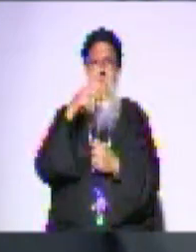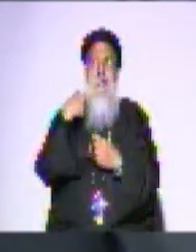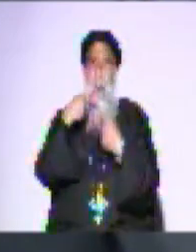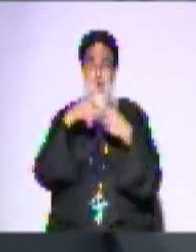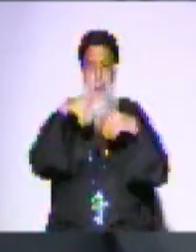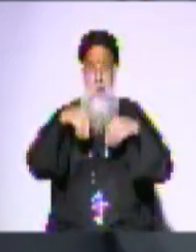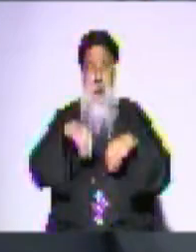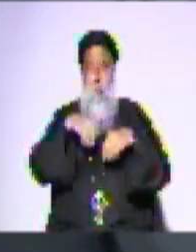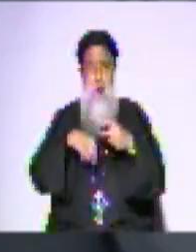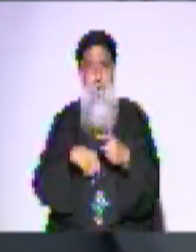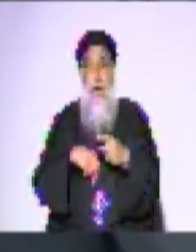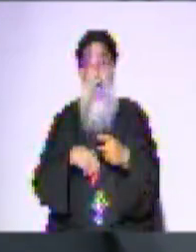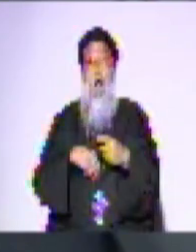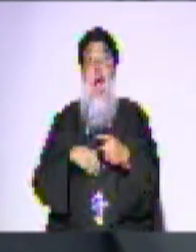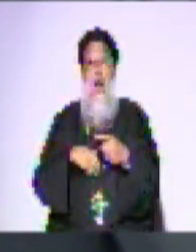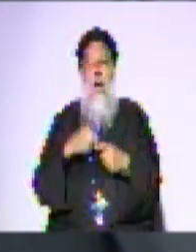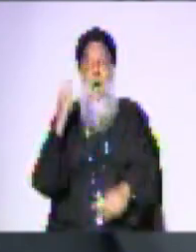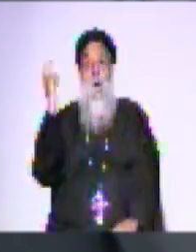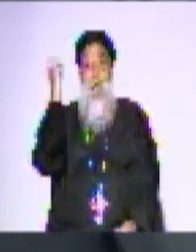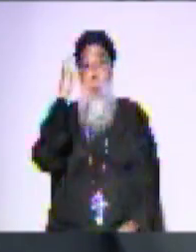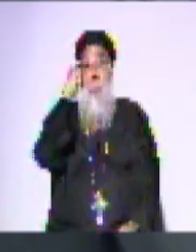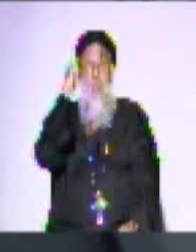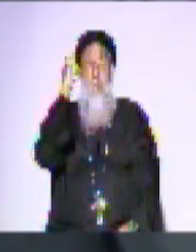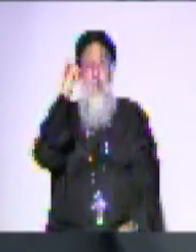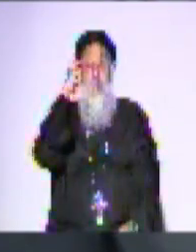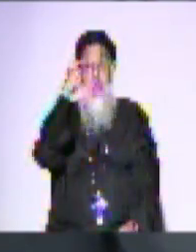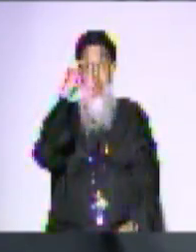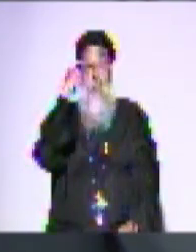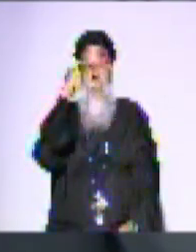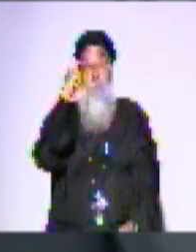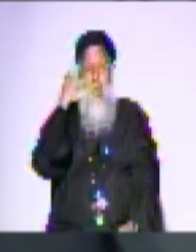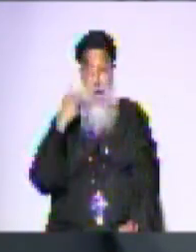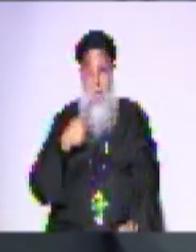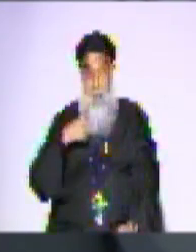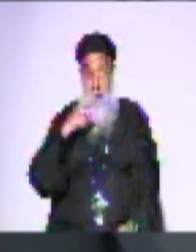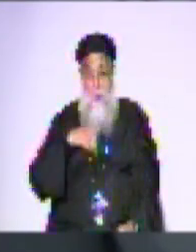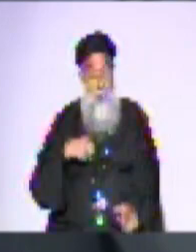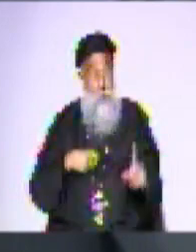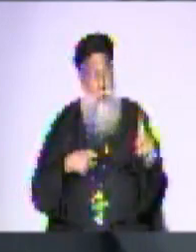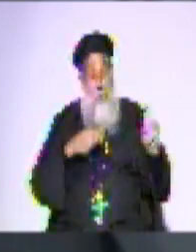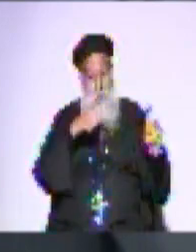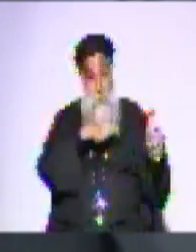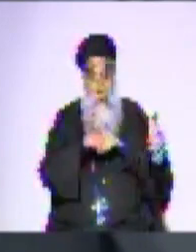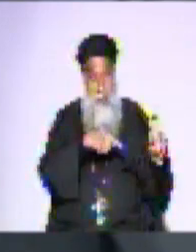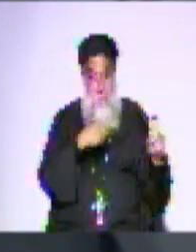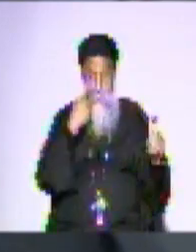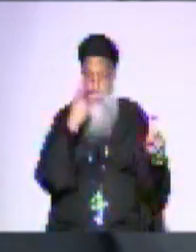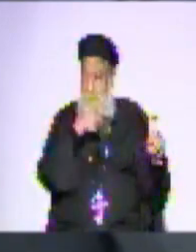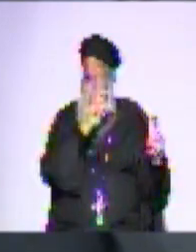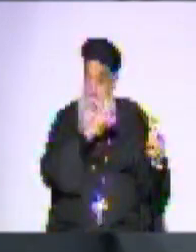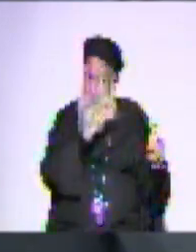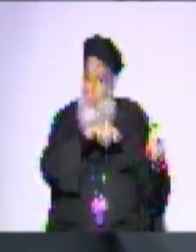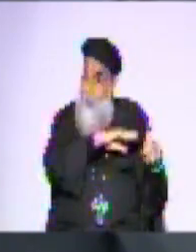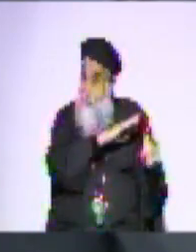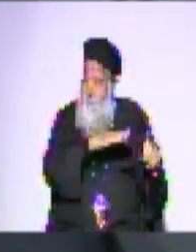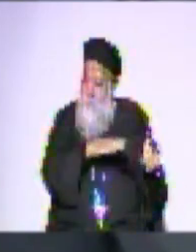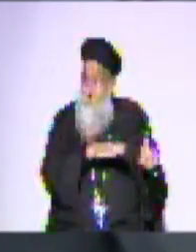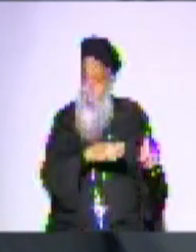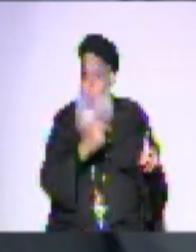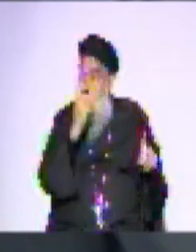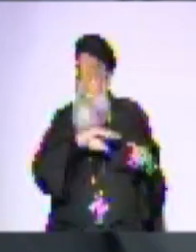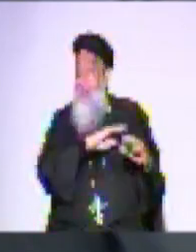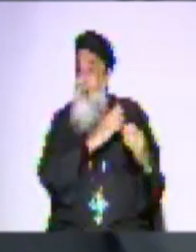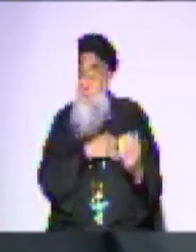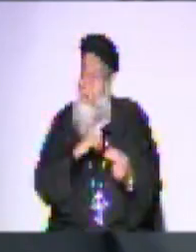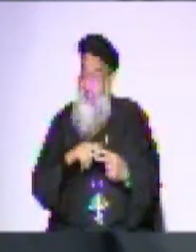المعمودية بدليل ان الخصي بيقول لمعلمنا فيلبس بعد كده هو زماء ماذا يمنع ان اعتمد. فلما بيكلموا عن